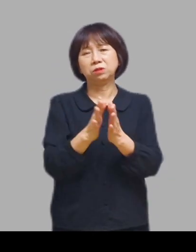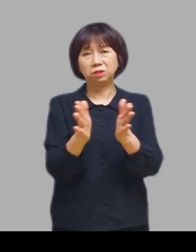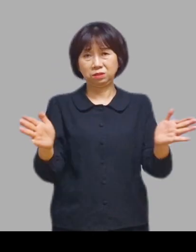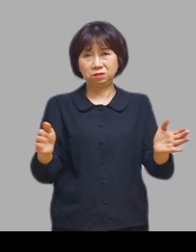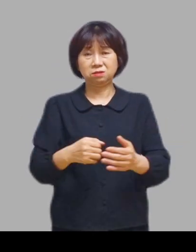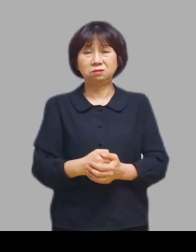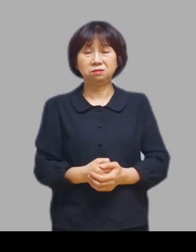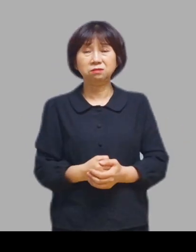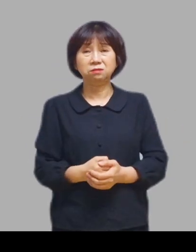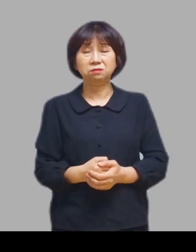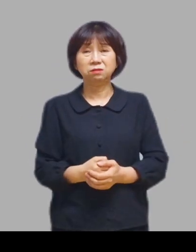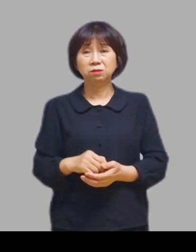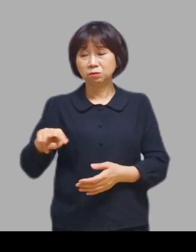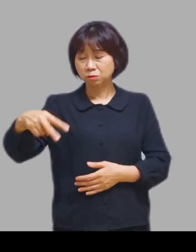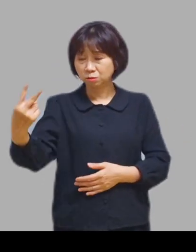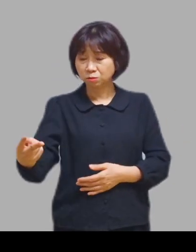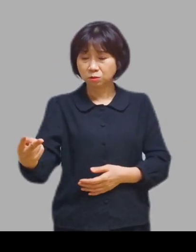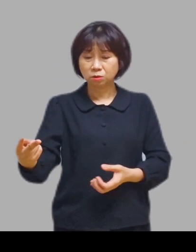제사장도 봅니다.